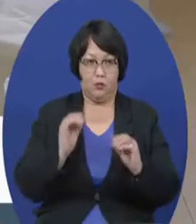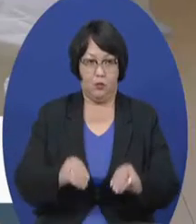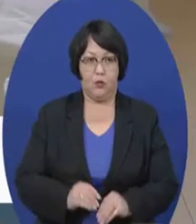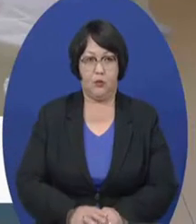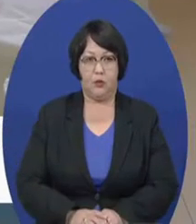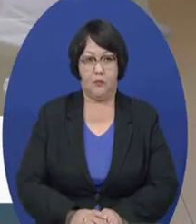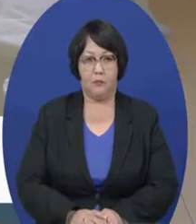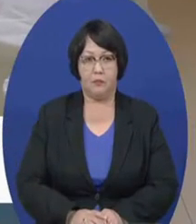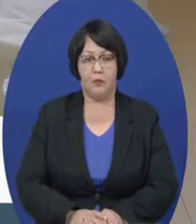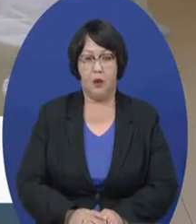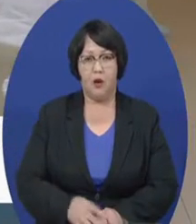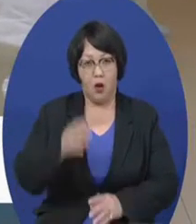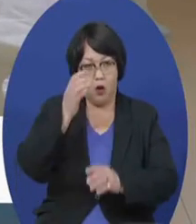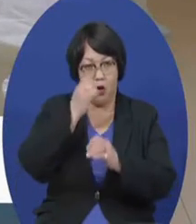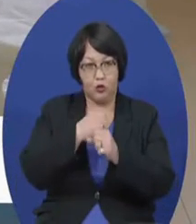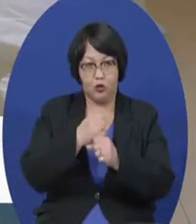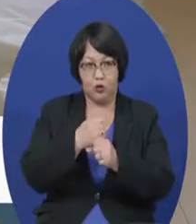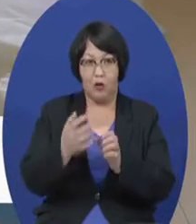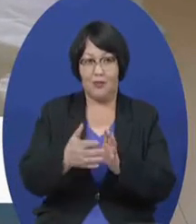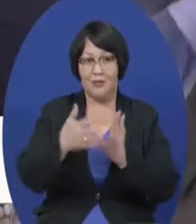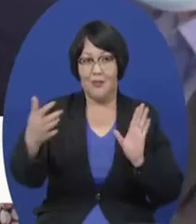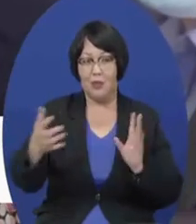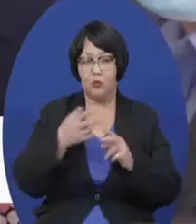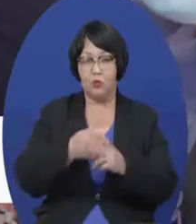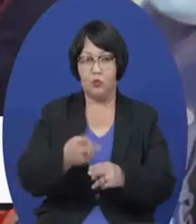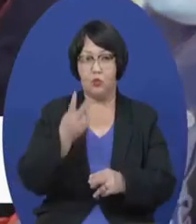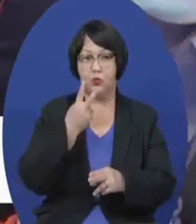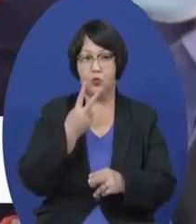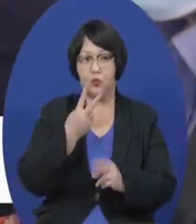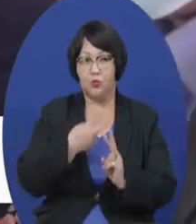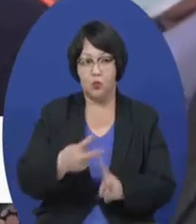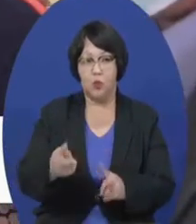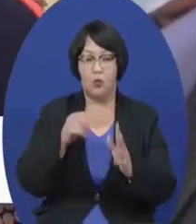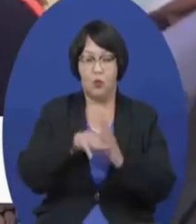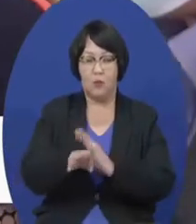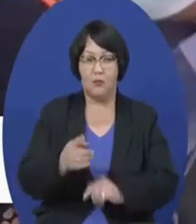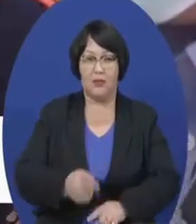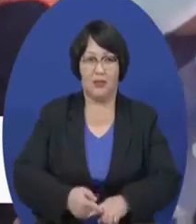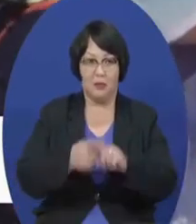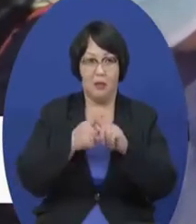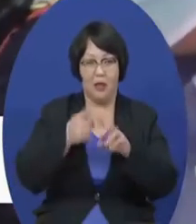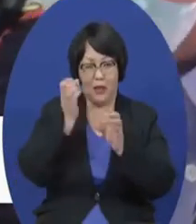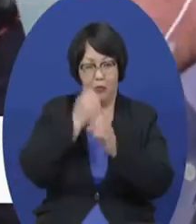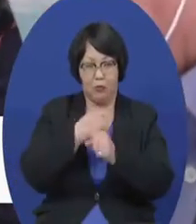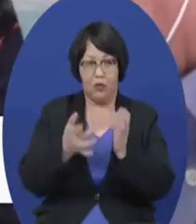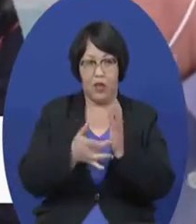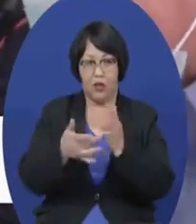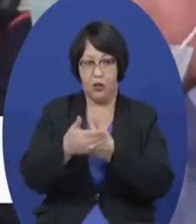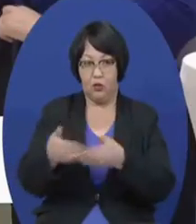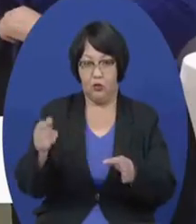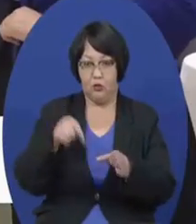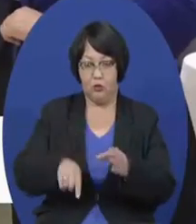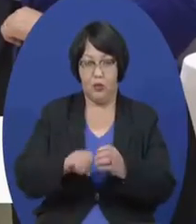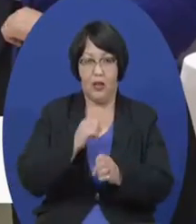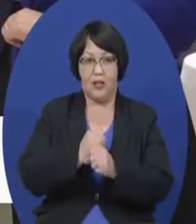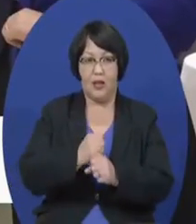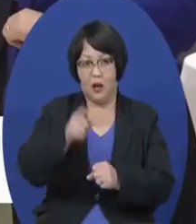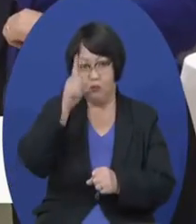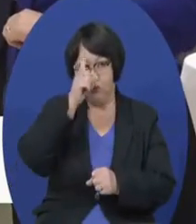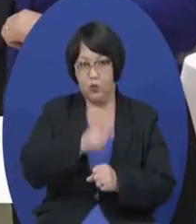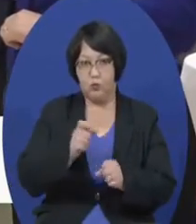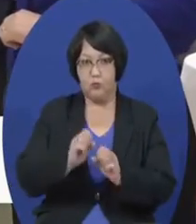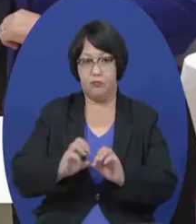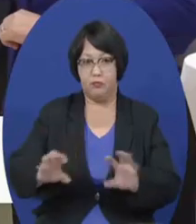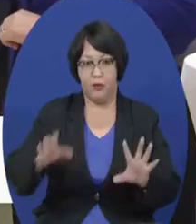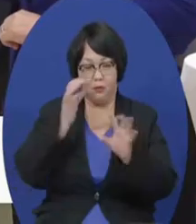гэж бодчихээ. Оншилгоо зайн тусламж үйлчилгээний хүртээмжийг нэмэгдүүлэх хүрээнд мөн лабораторид ажиллах эмч мэрэгжилтнүүдийг бэлтгэжээ. Лабораторид